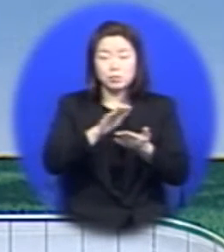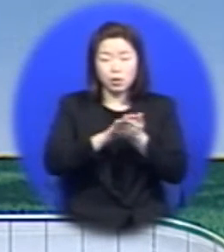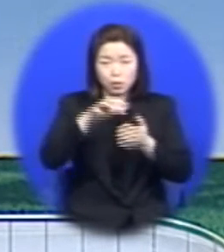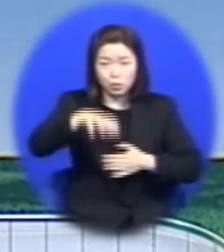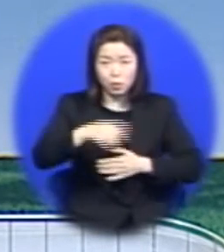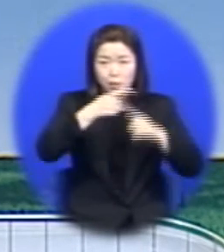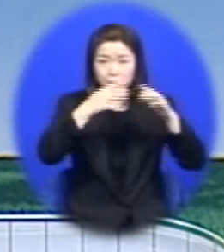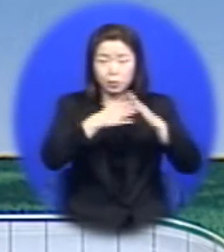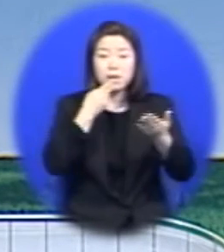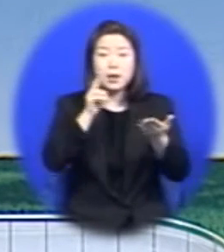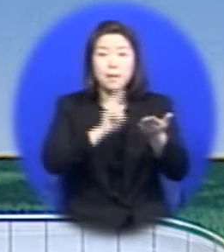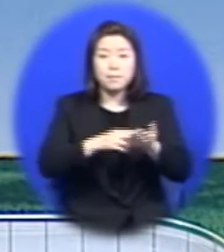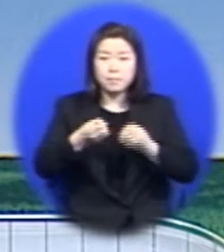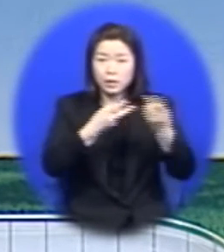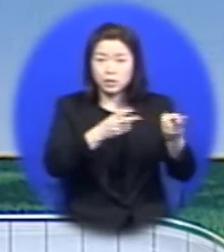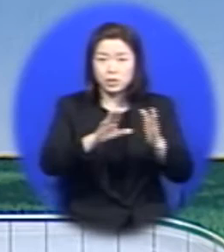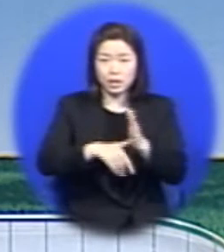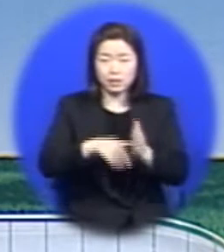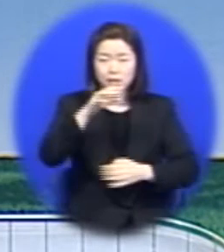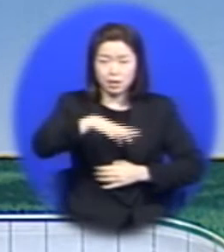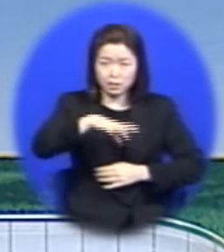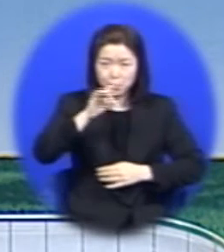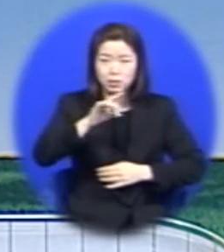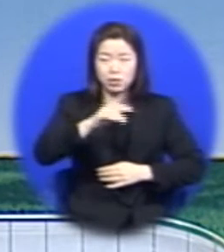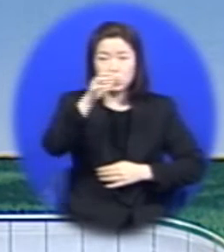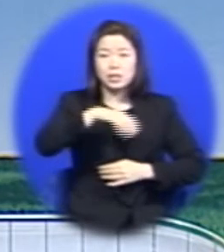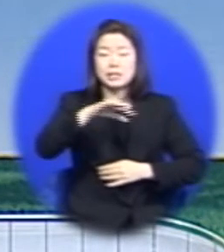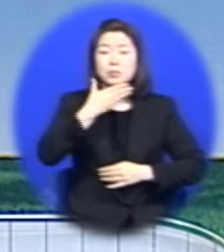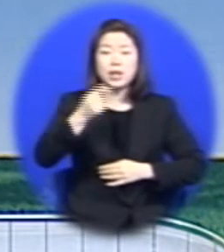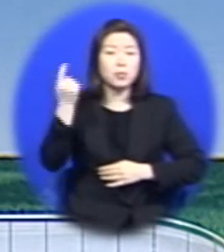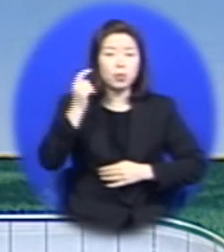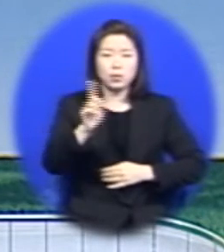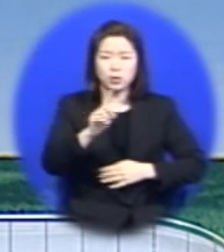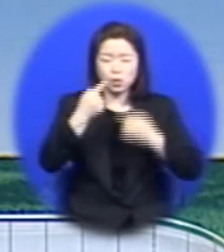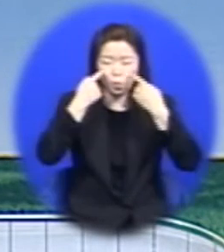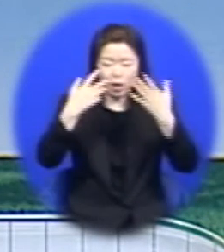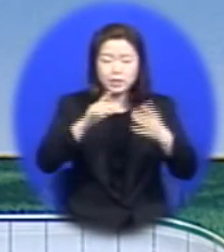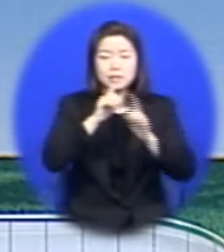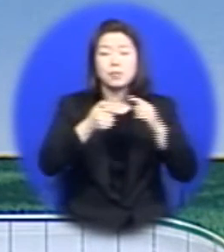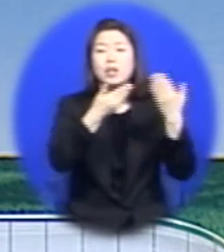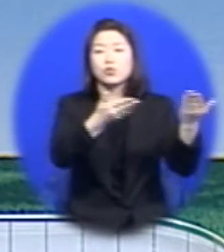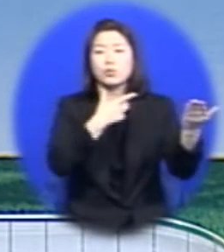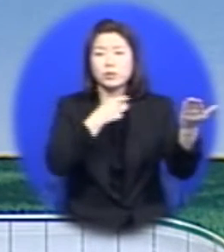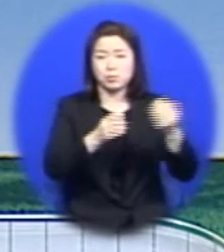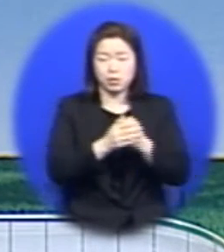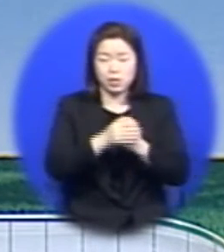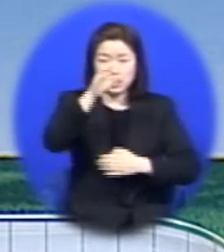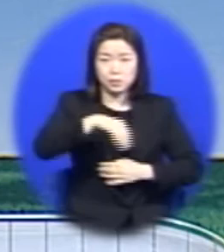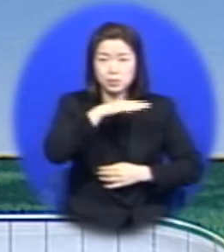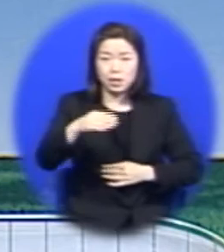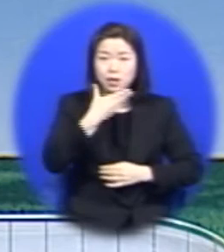제일 먼저는 십자가 복음이 무엇인지를 정확히 말하려고 했습니다. 십자가의 복음은